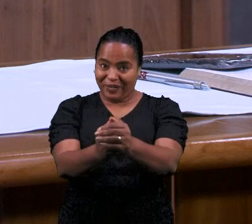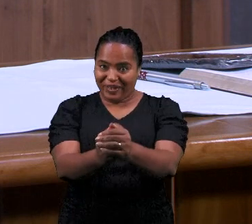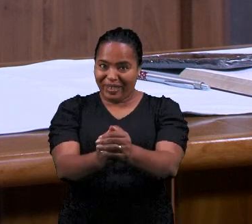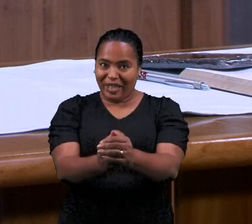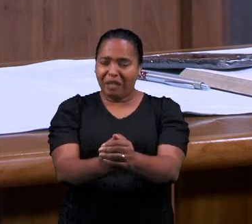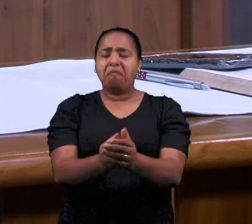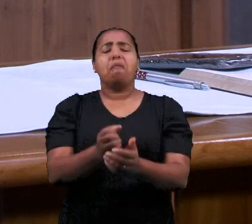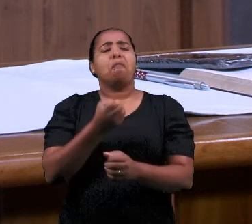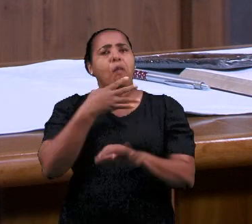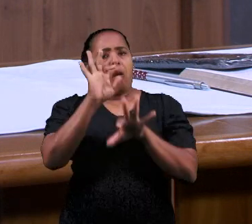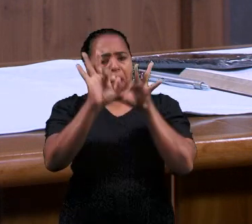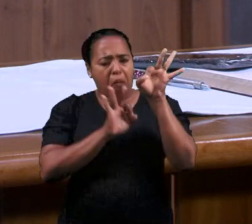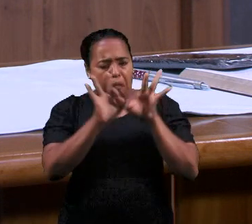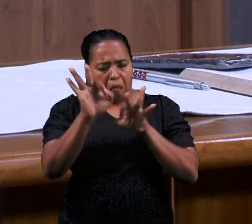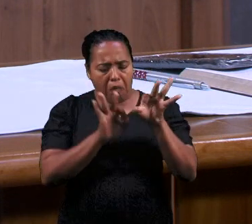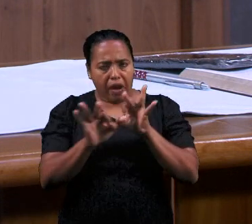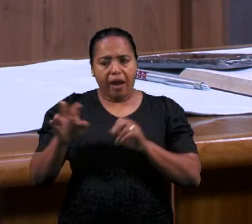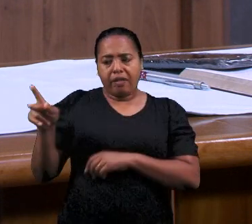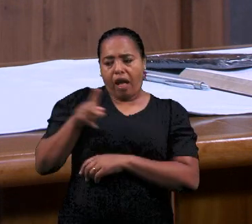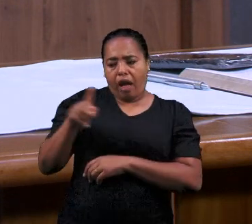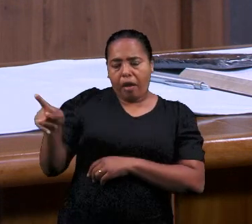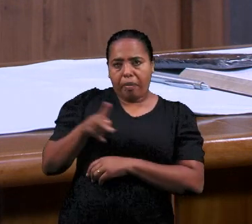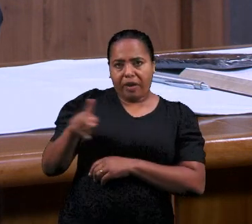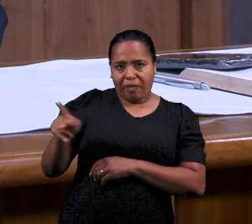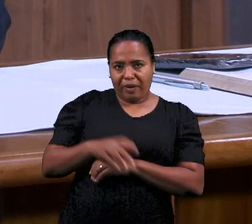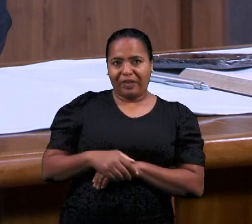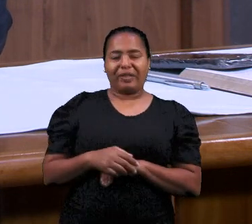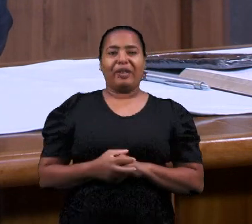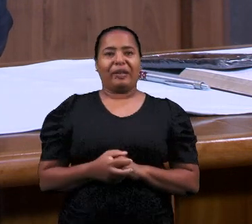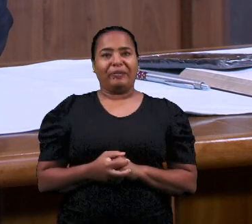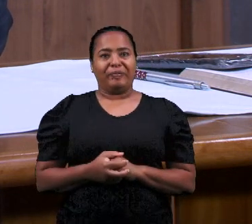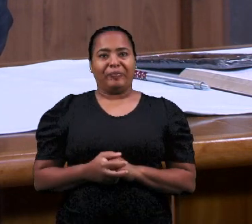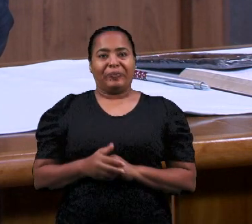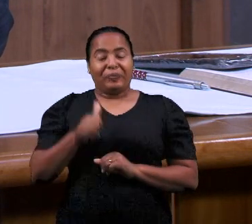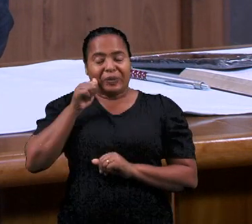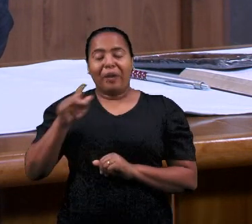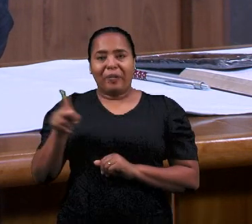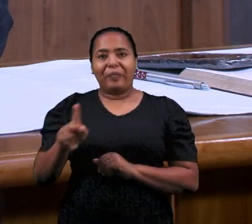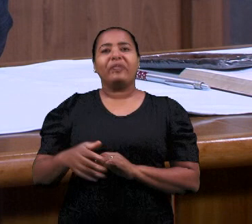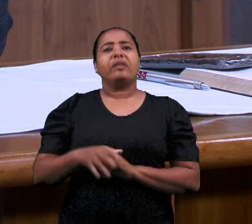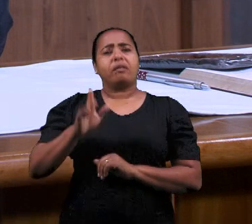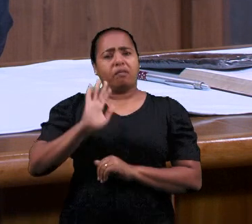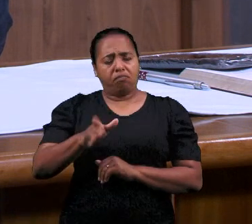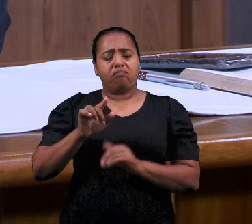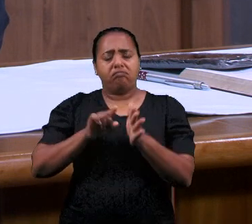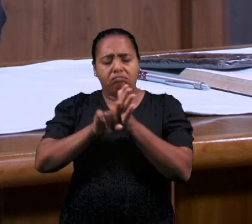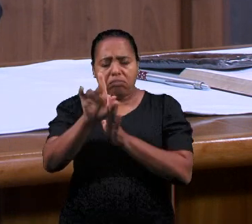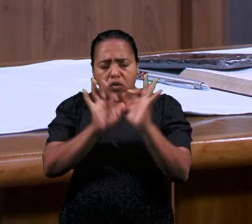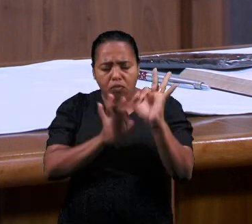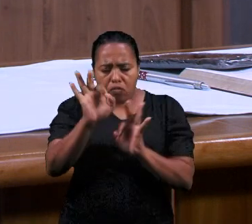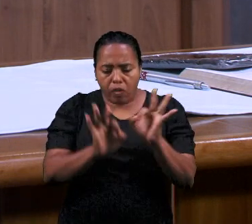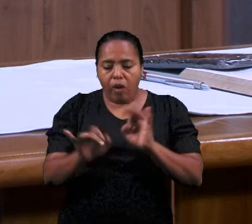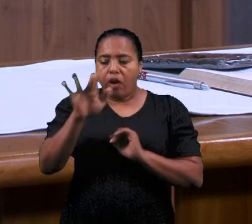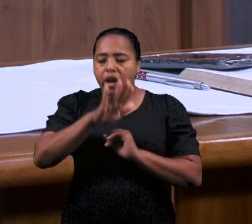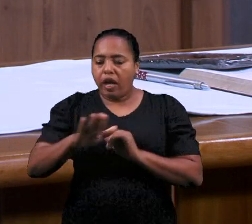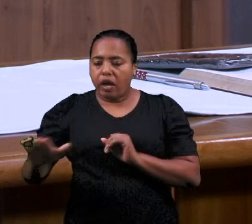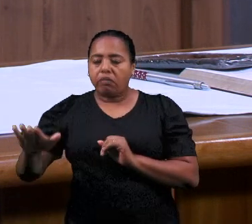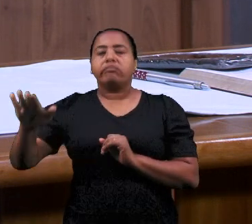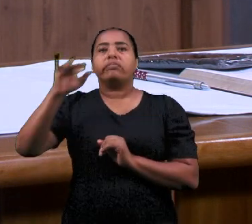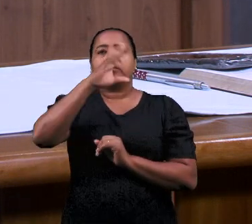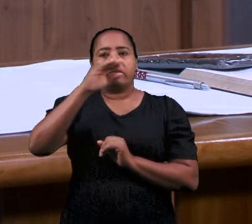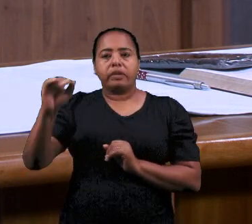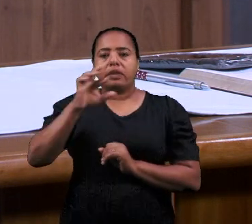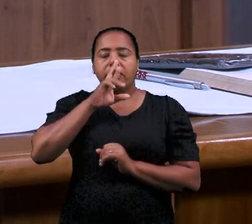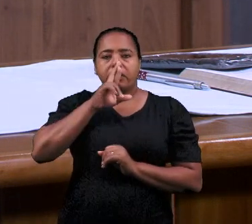Amen. Très bien élaboré la question par le professeur Laurette. Elle a fait la question et les enfants ont répondu. Les